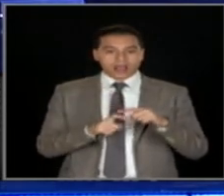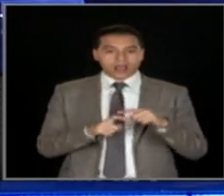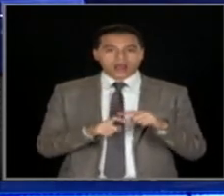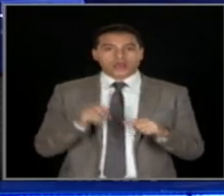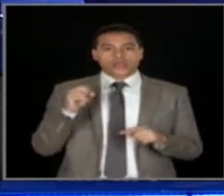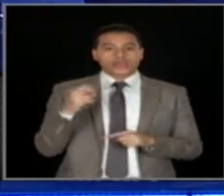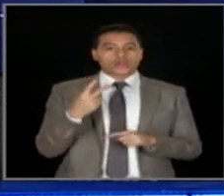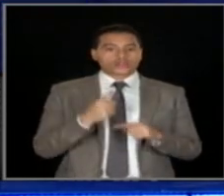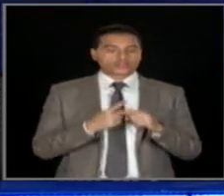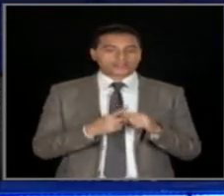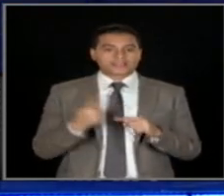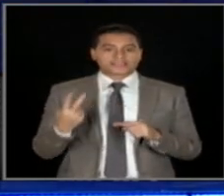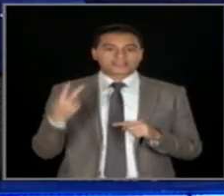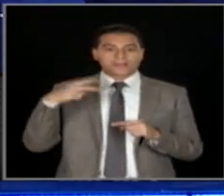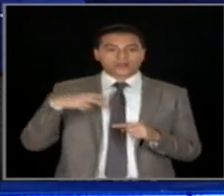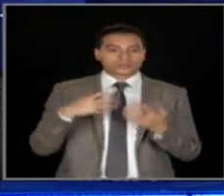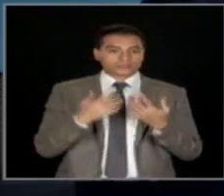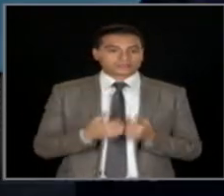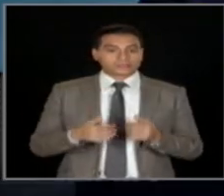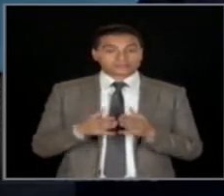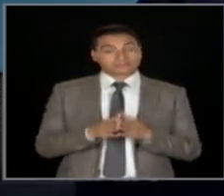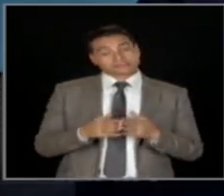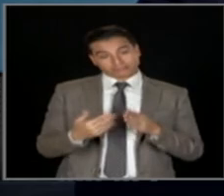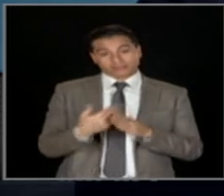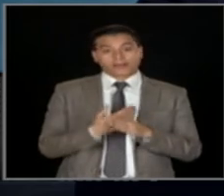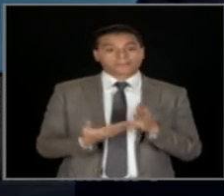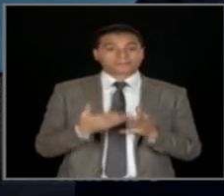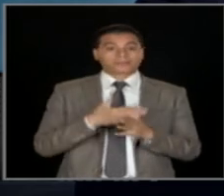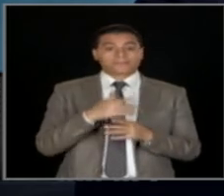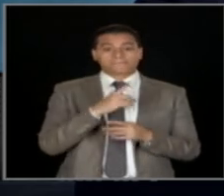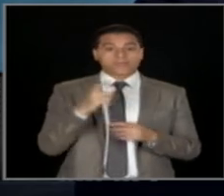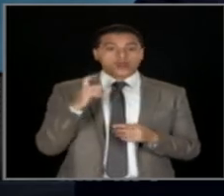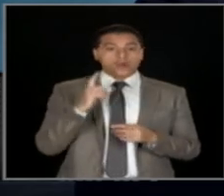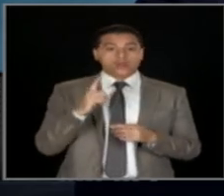72 في 4 على 12 111.